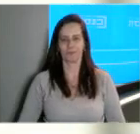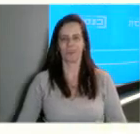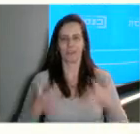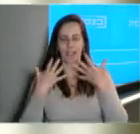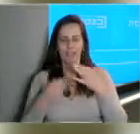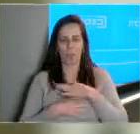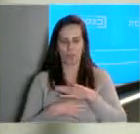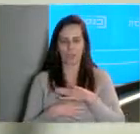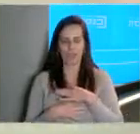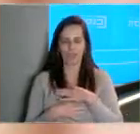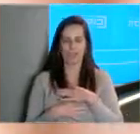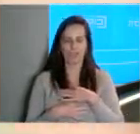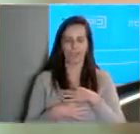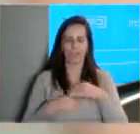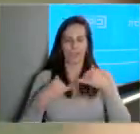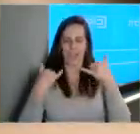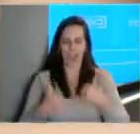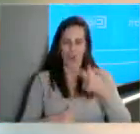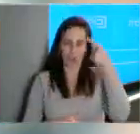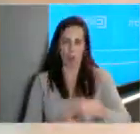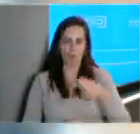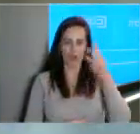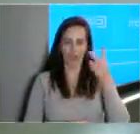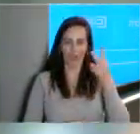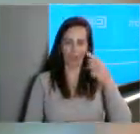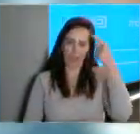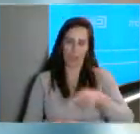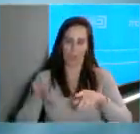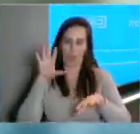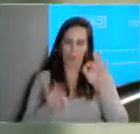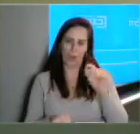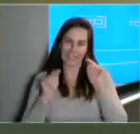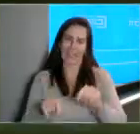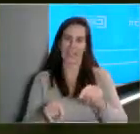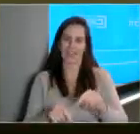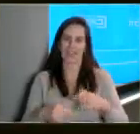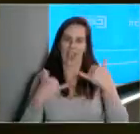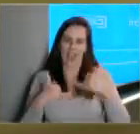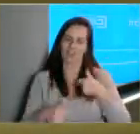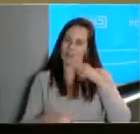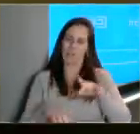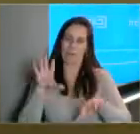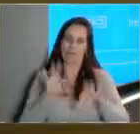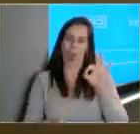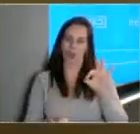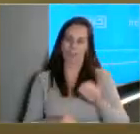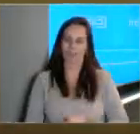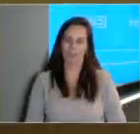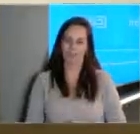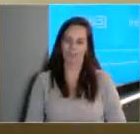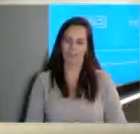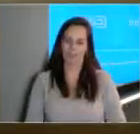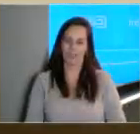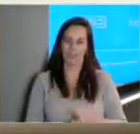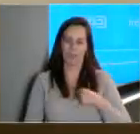הסיפור שלי, היום יום שני, יום הבחירות הגיע, עכשיו תורנו להצביע, אותו